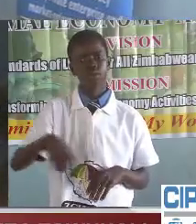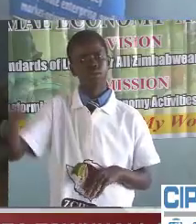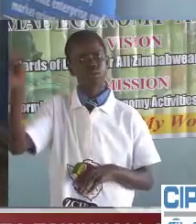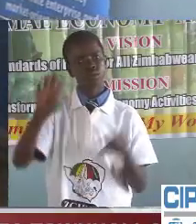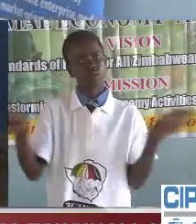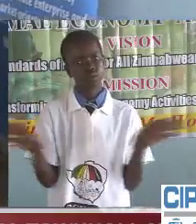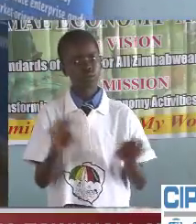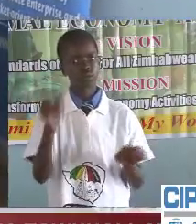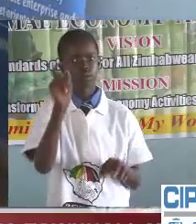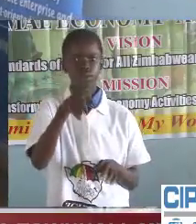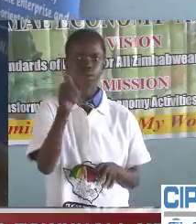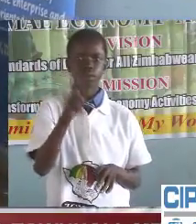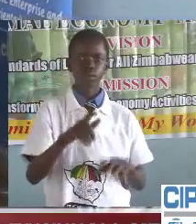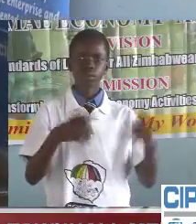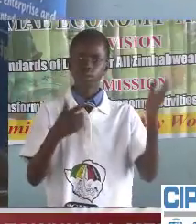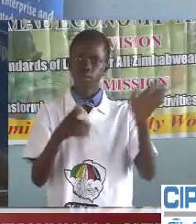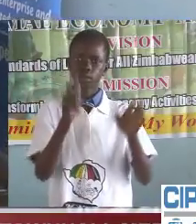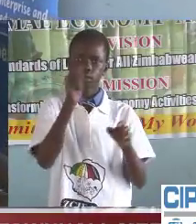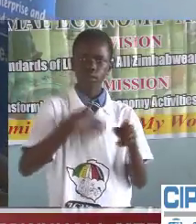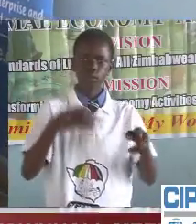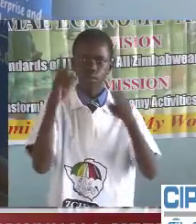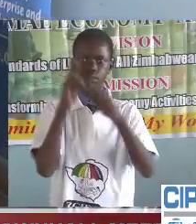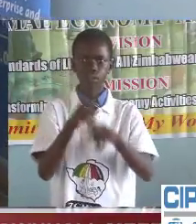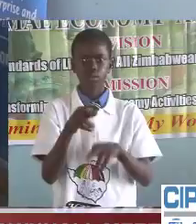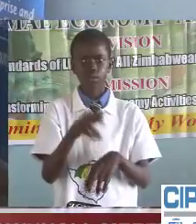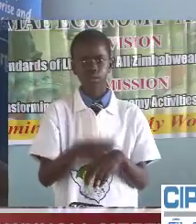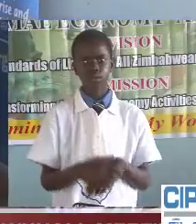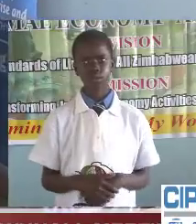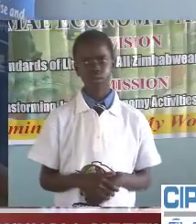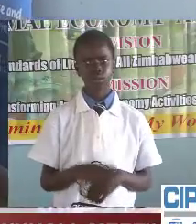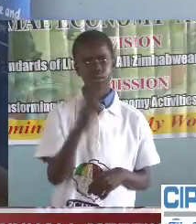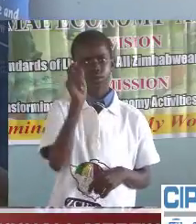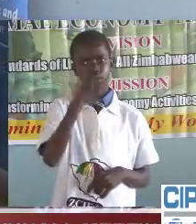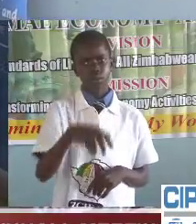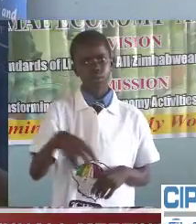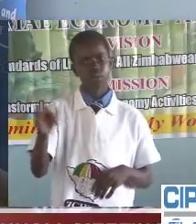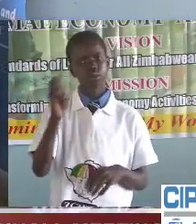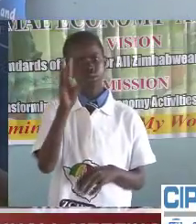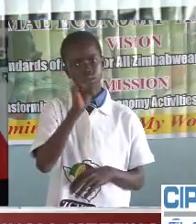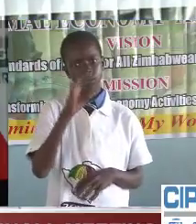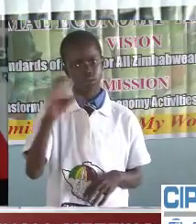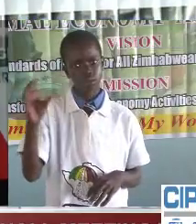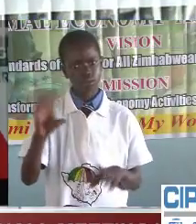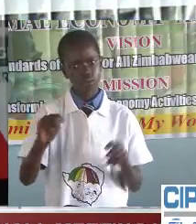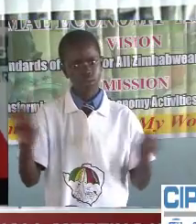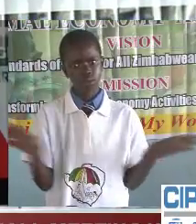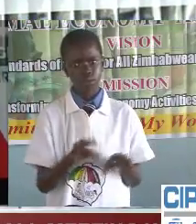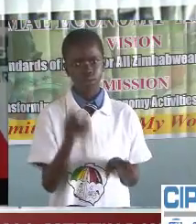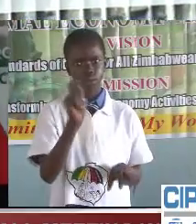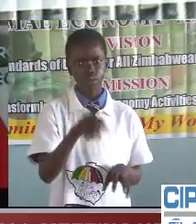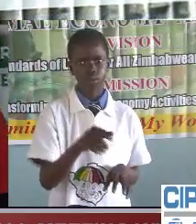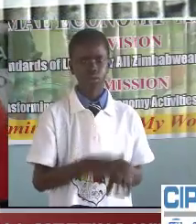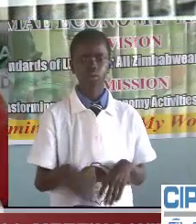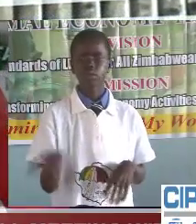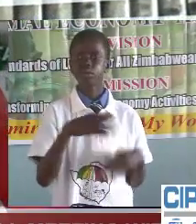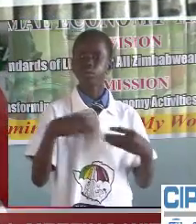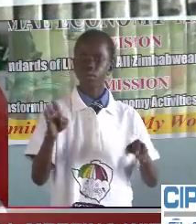kuparliament it's servant leadership, kana munhu achipinda mukanzuru it's servant